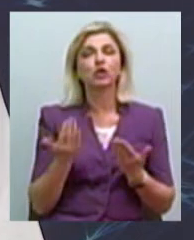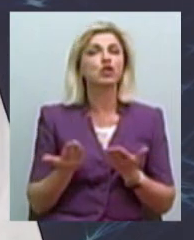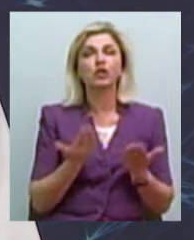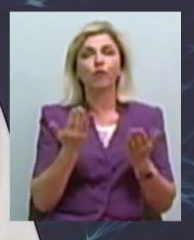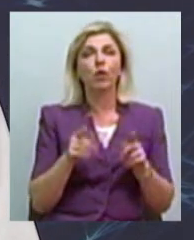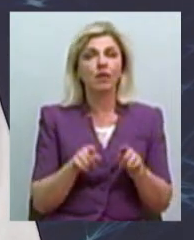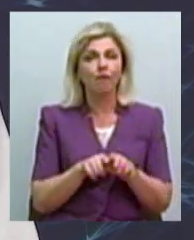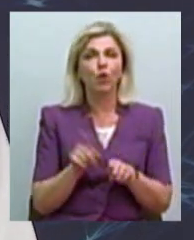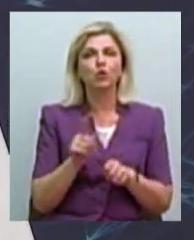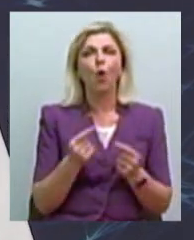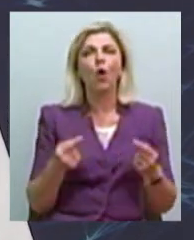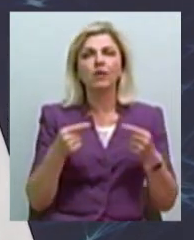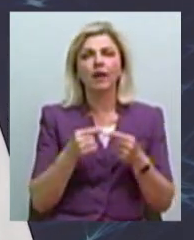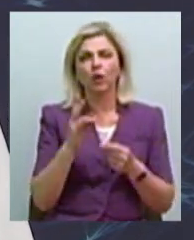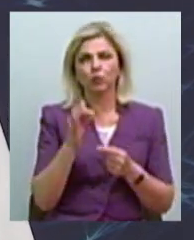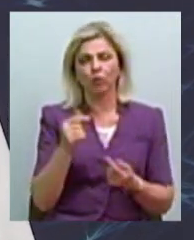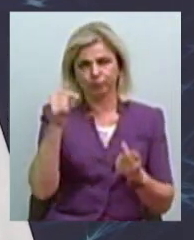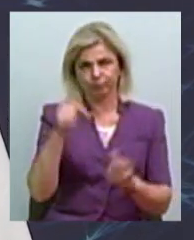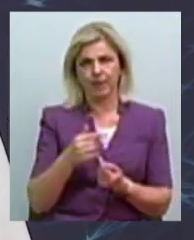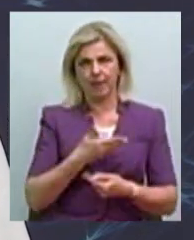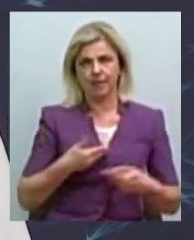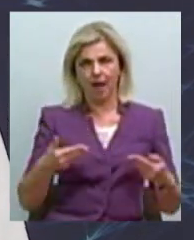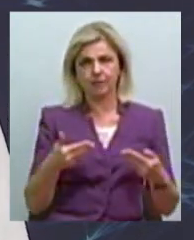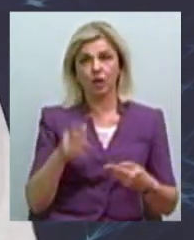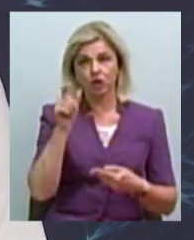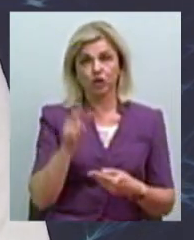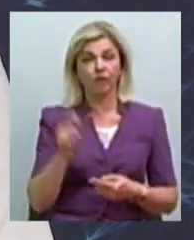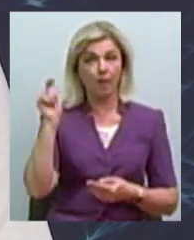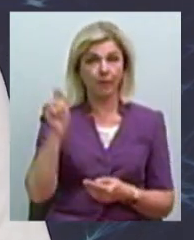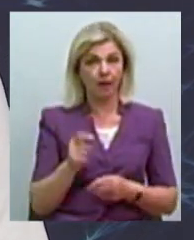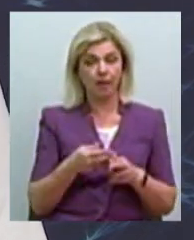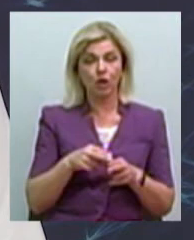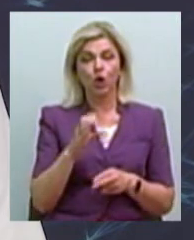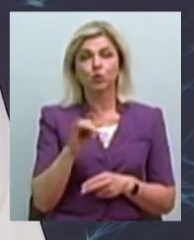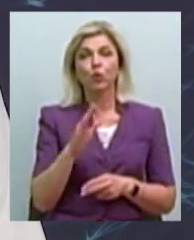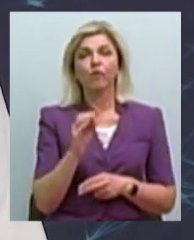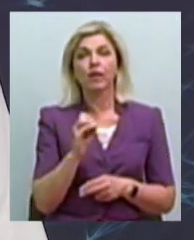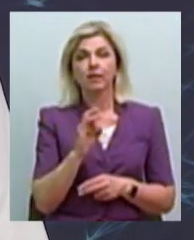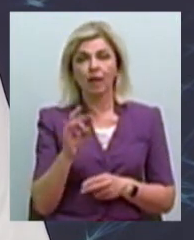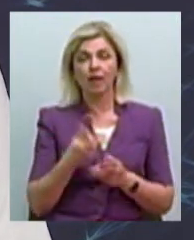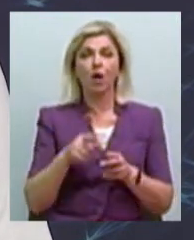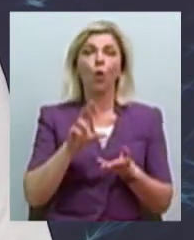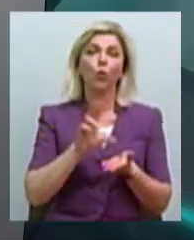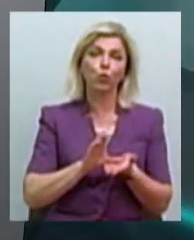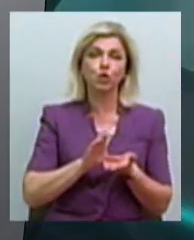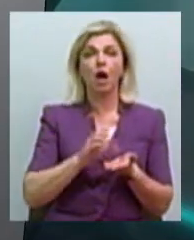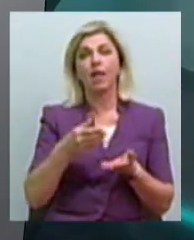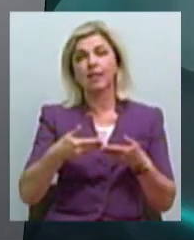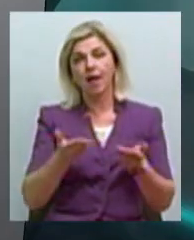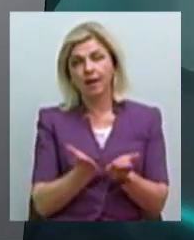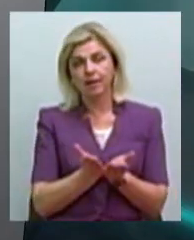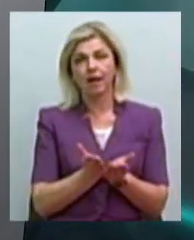того, чтобы конкретно идентифицировало нас. То есть человек приедет с вот этим сувениром, будь то кружечка, тарелочка, опять же, то, что